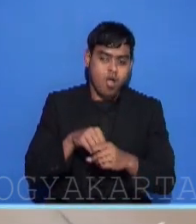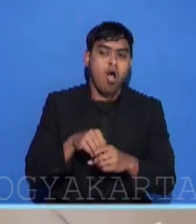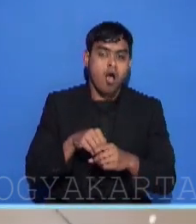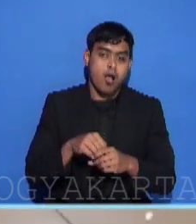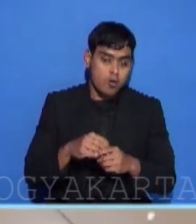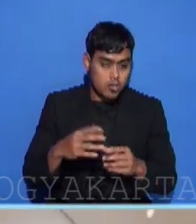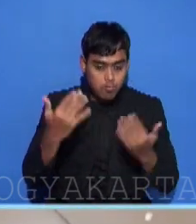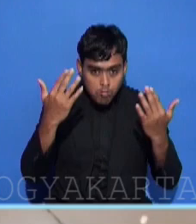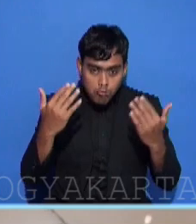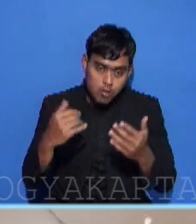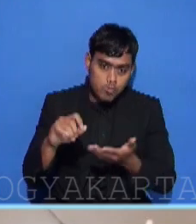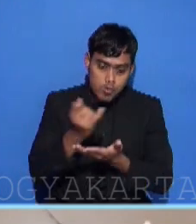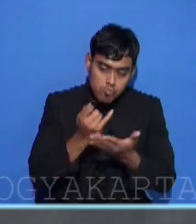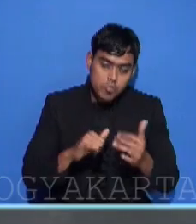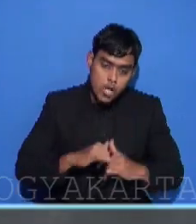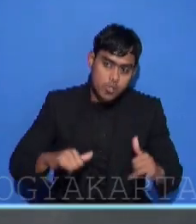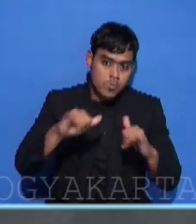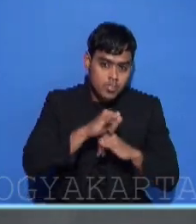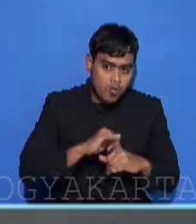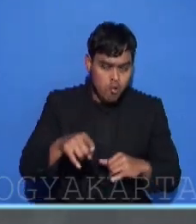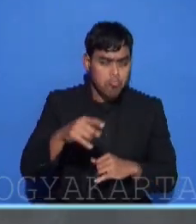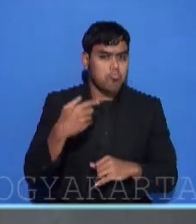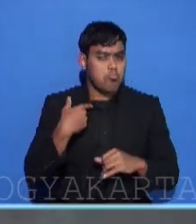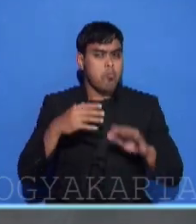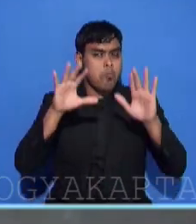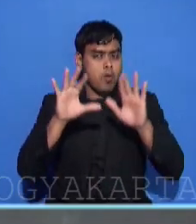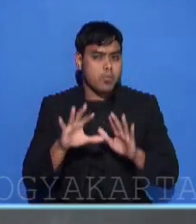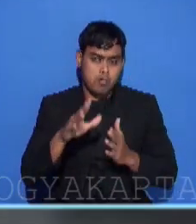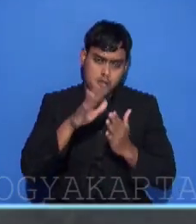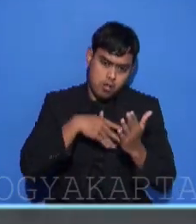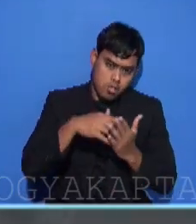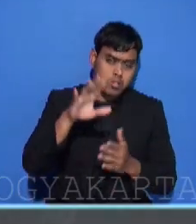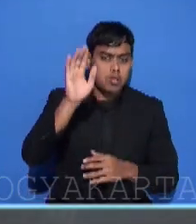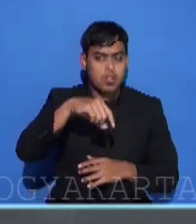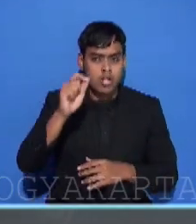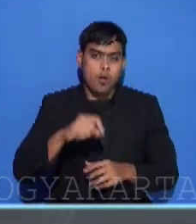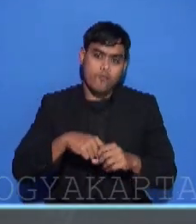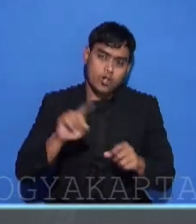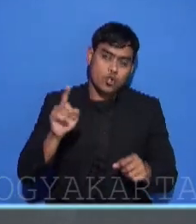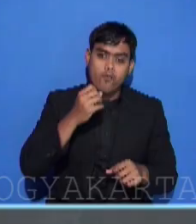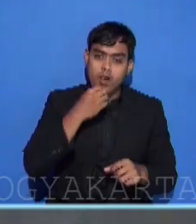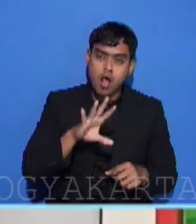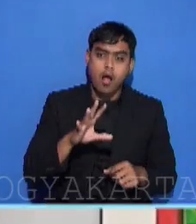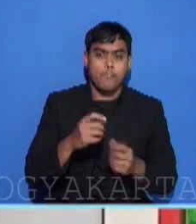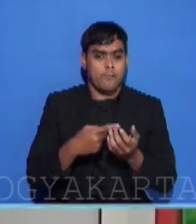rupa kali ini pemakaian media seperti cat air crayon spidol pensil warna dan akrilik